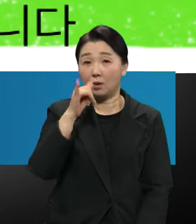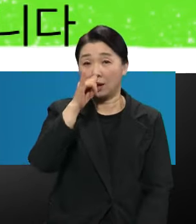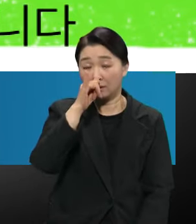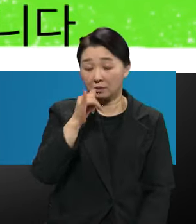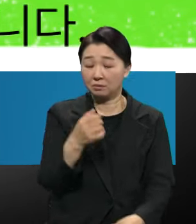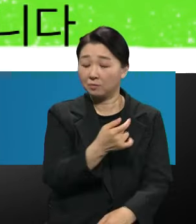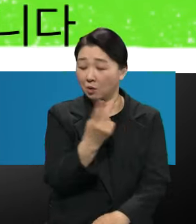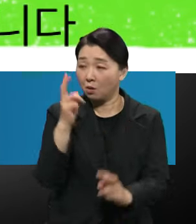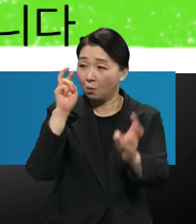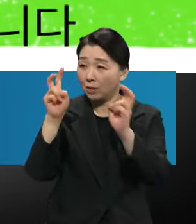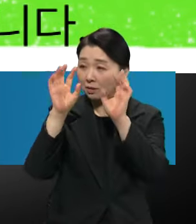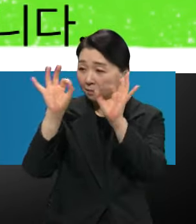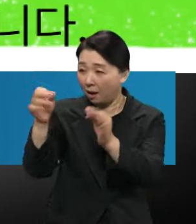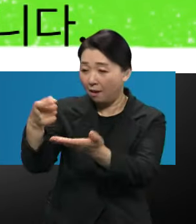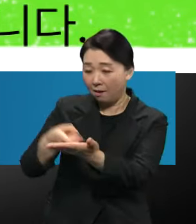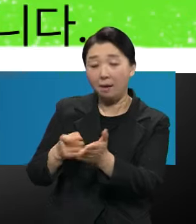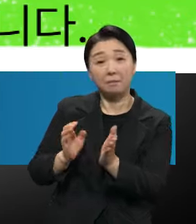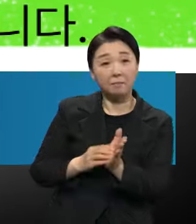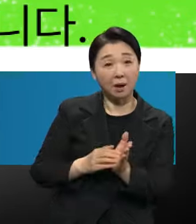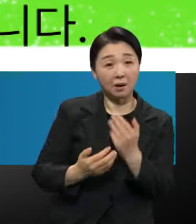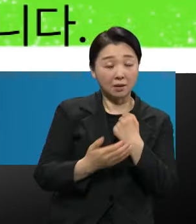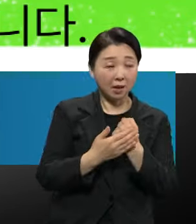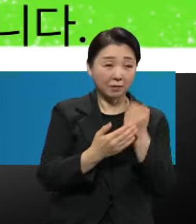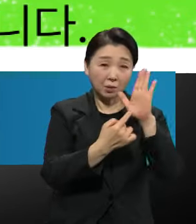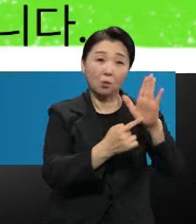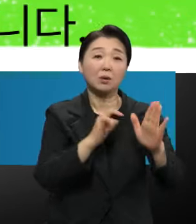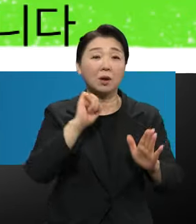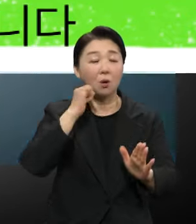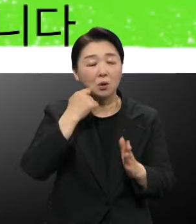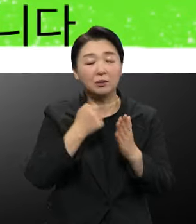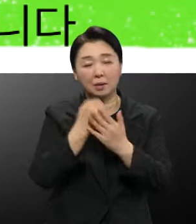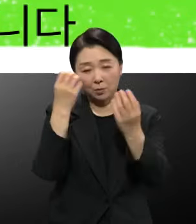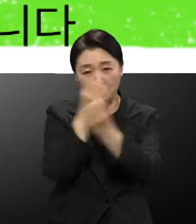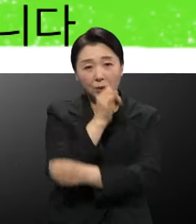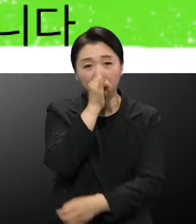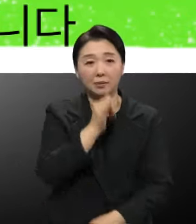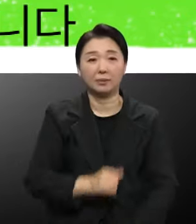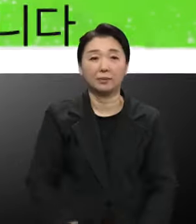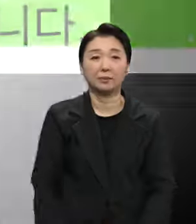여러 사례를 참고했고 혜택을 공개하기 어려워 오해가 생긴 거라고 했습니다.